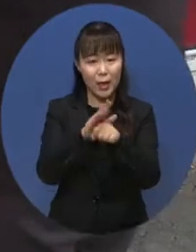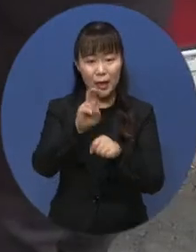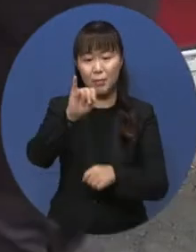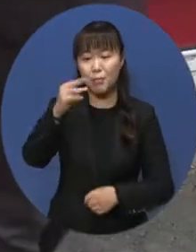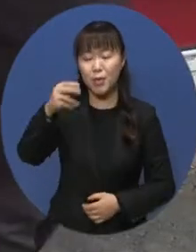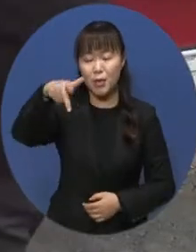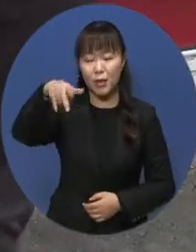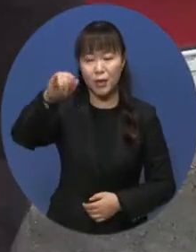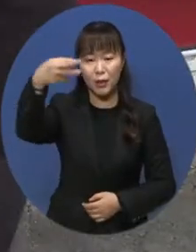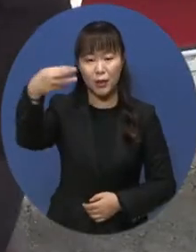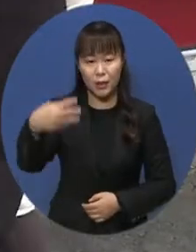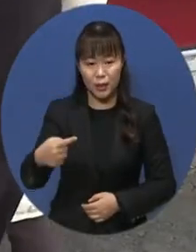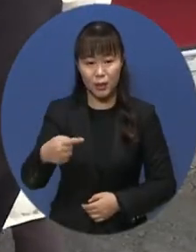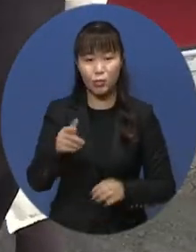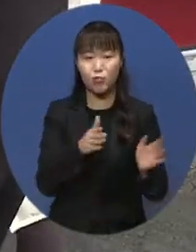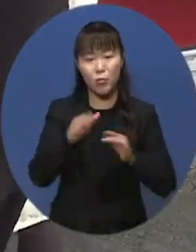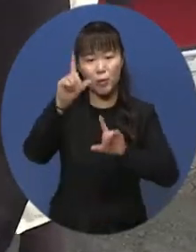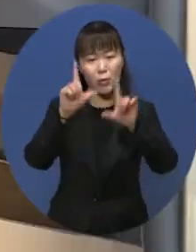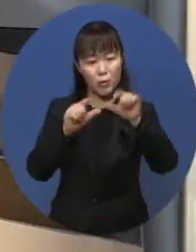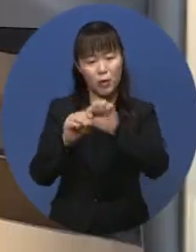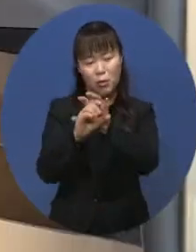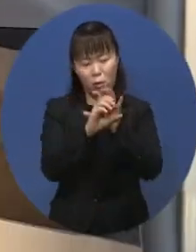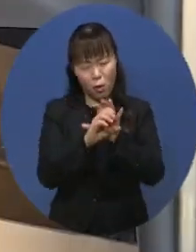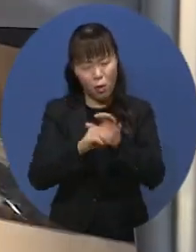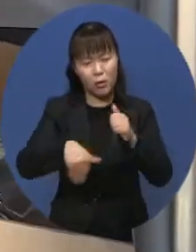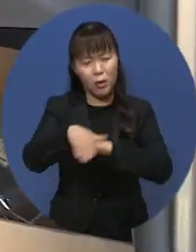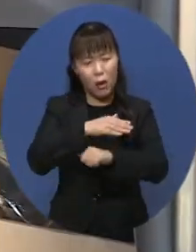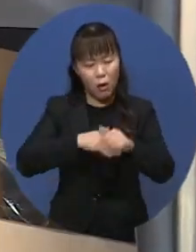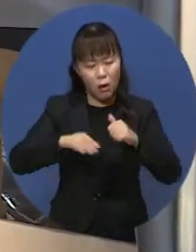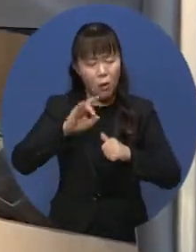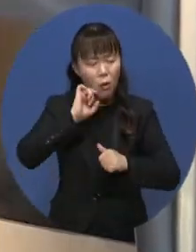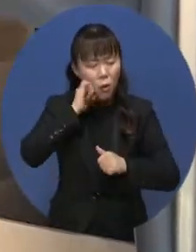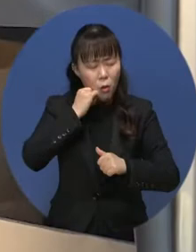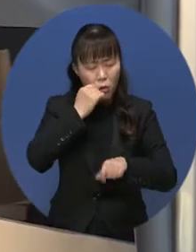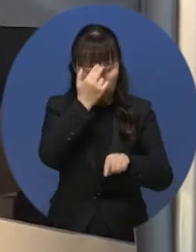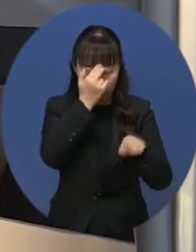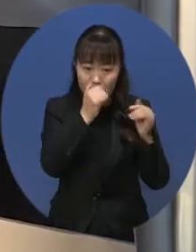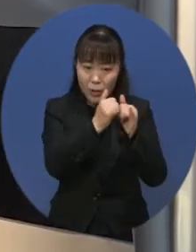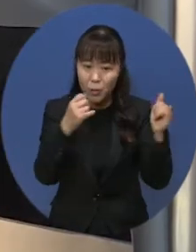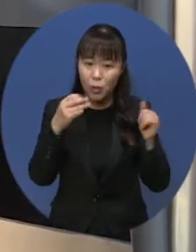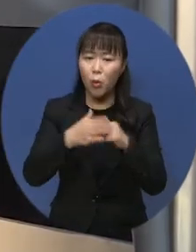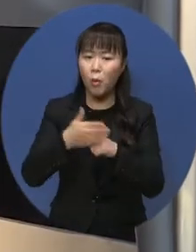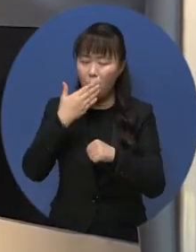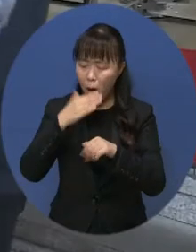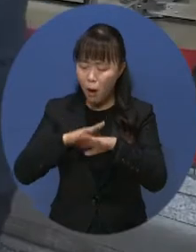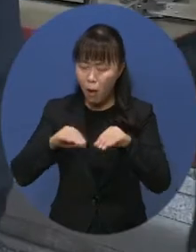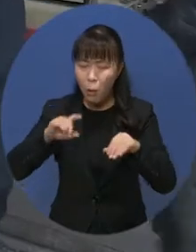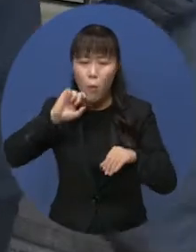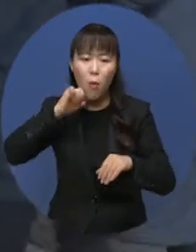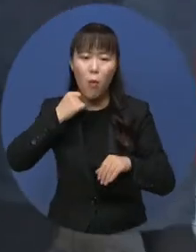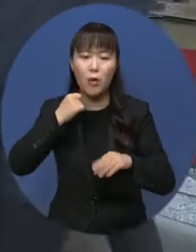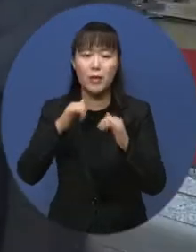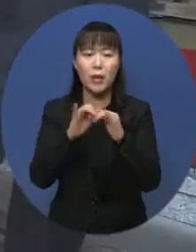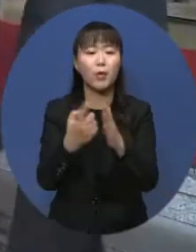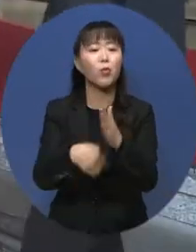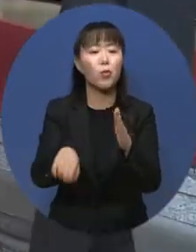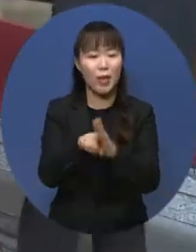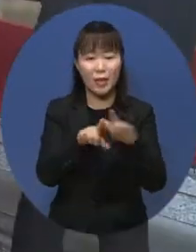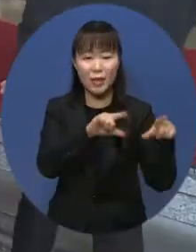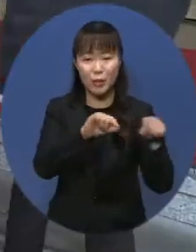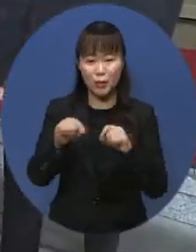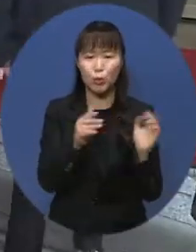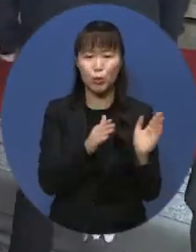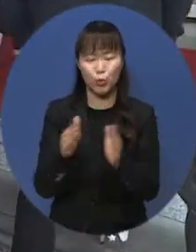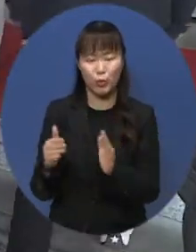보습 입니다 코로나 이고 쏙 어려움을 겪는 소상공인과 식사 해결이 어려운 취약계층을 위한 음식들이